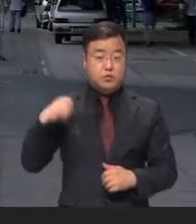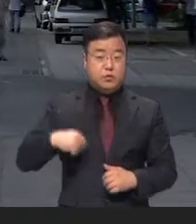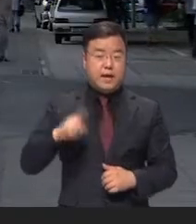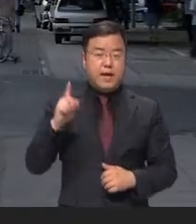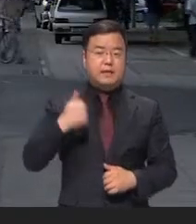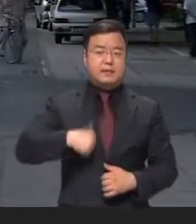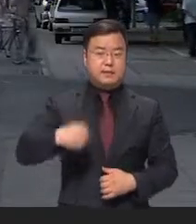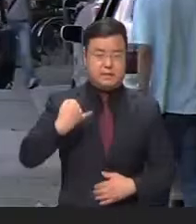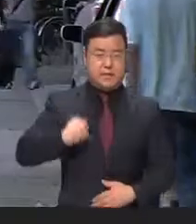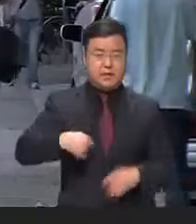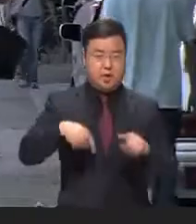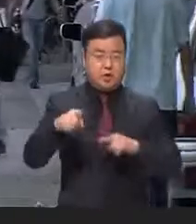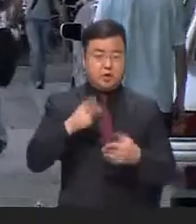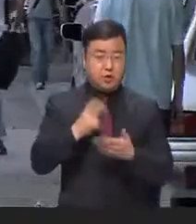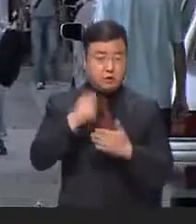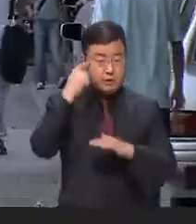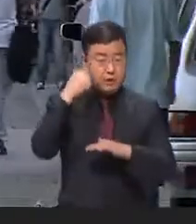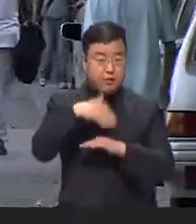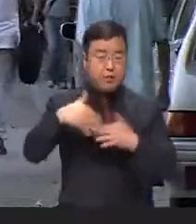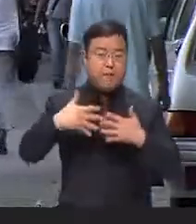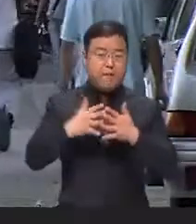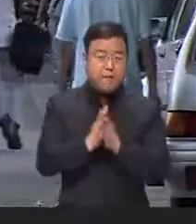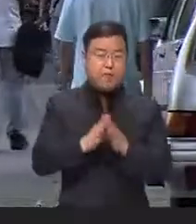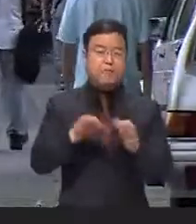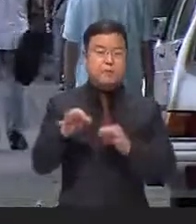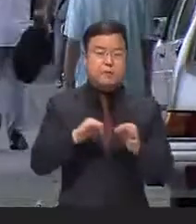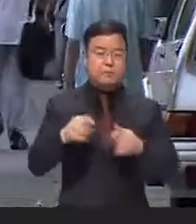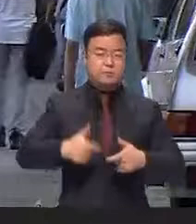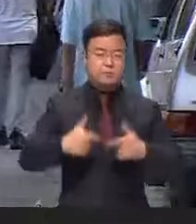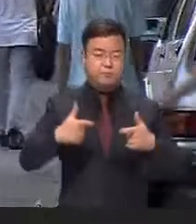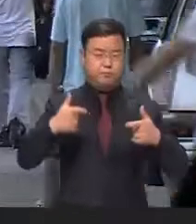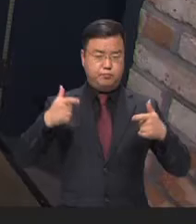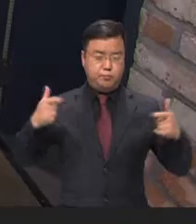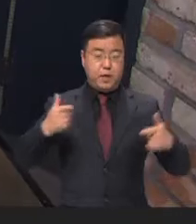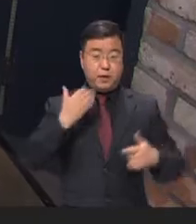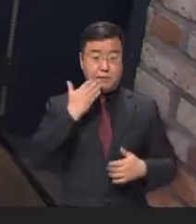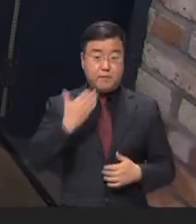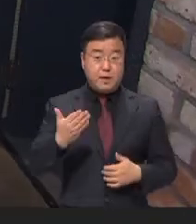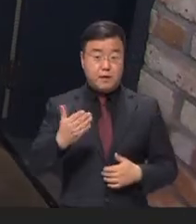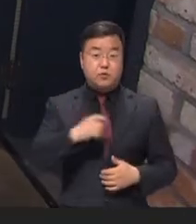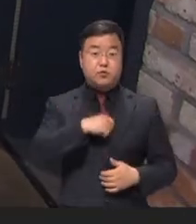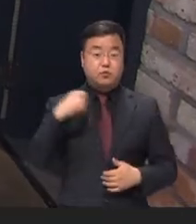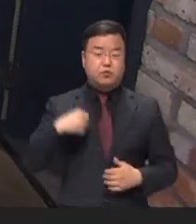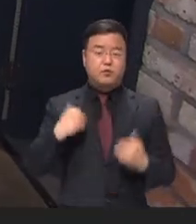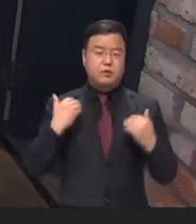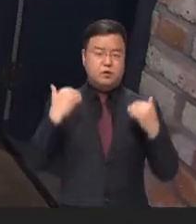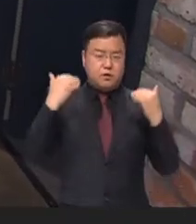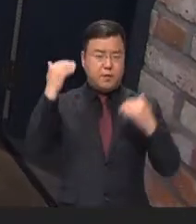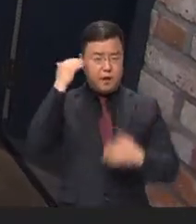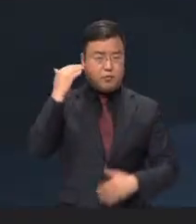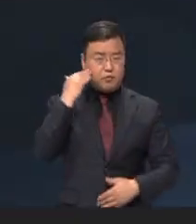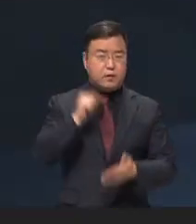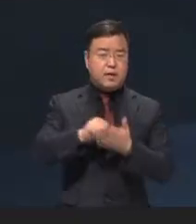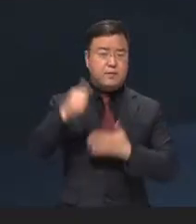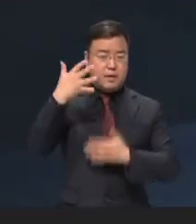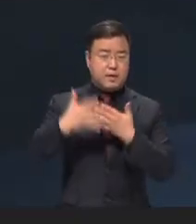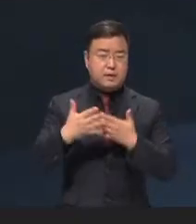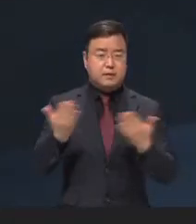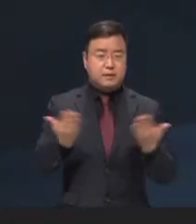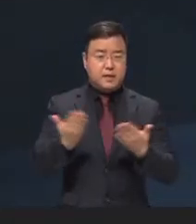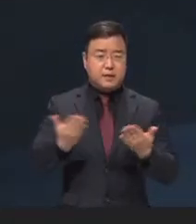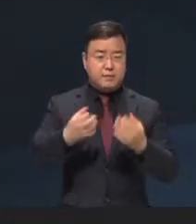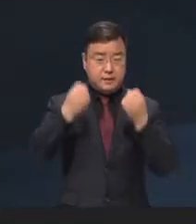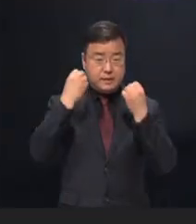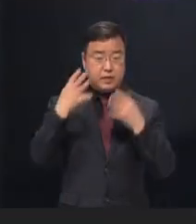정책을 폐기하면서 시장의 성장 가능성은 더욱 커졌습니다. 중국의 성장은 국내 애니메이션 산업에 새로운